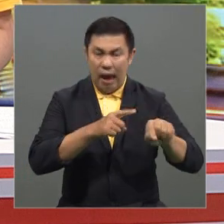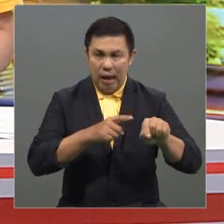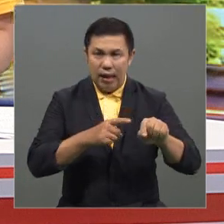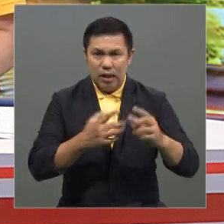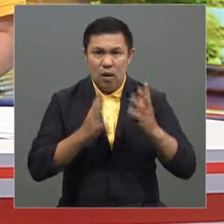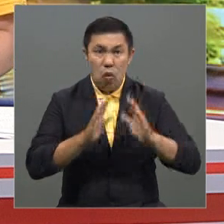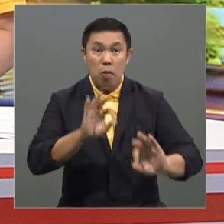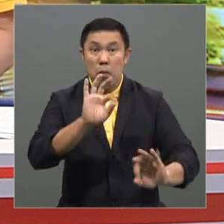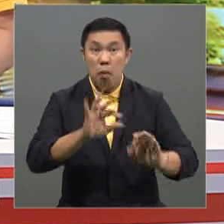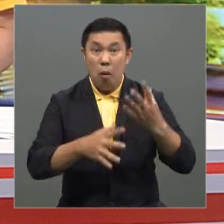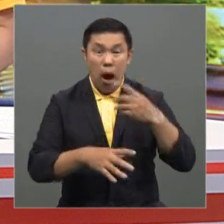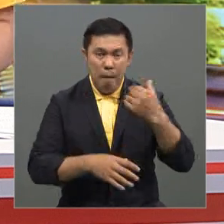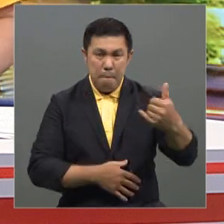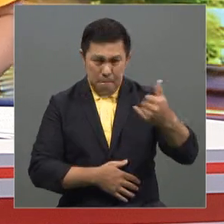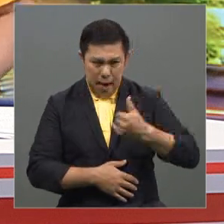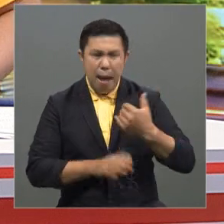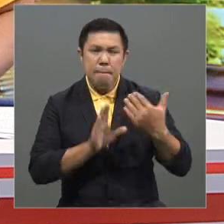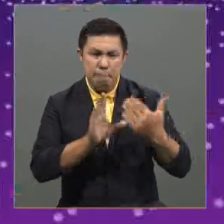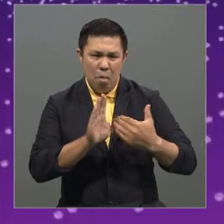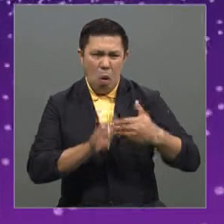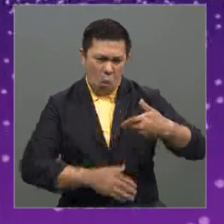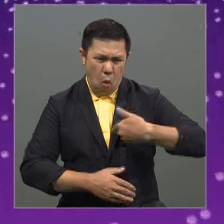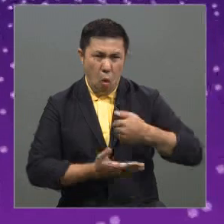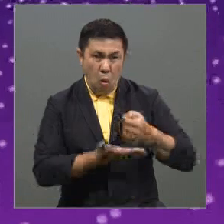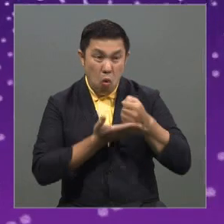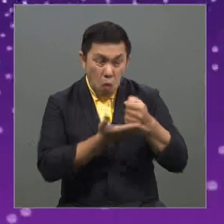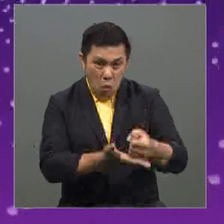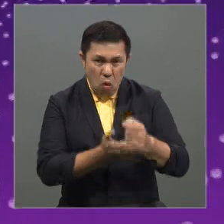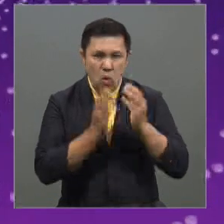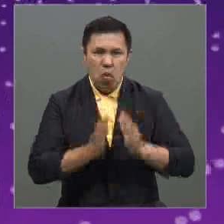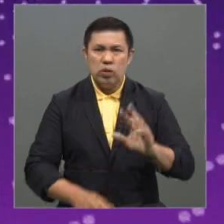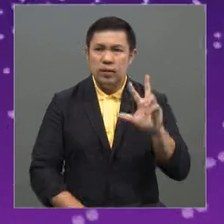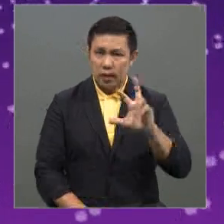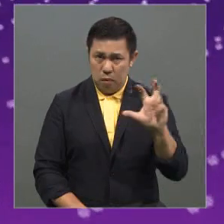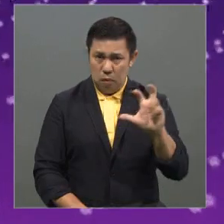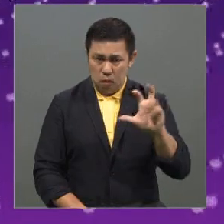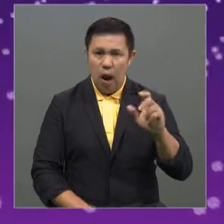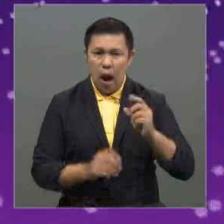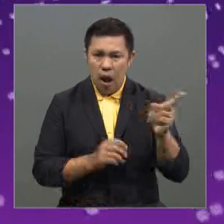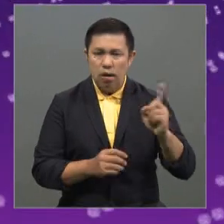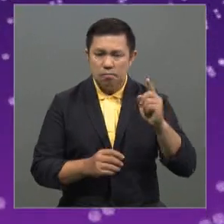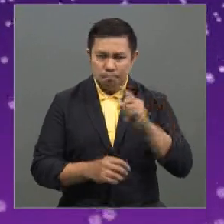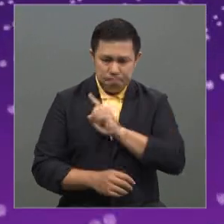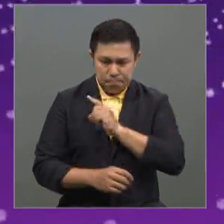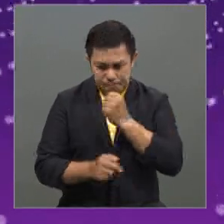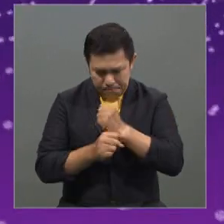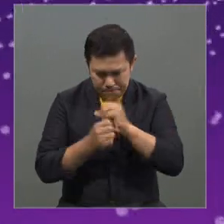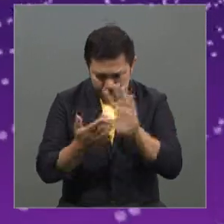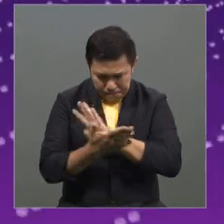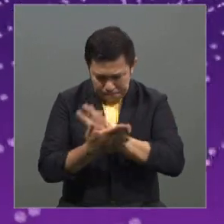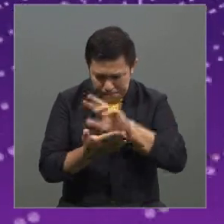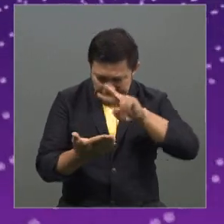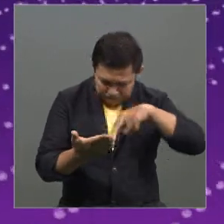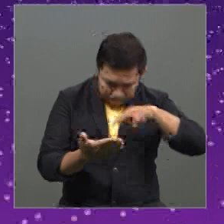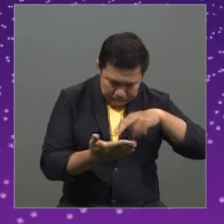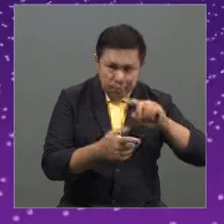อนนี้ผู้ประสบภัยที่มาลงทะเบียนในการขอรับความช่วยเหลือ300คนครับซึ่งอยู่ระหว่างการตรวจสอบเอกสารพบว่าบ้านเรือน